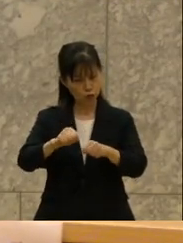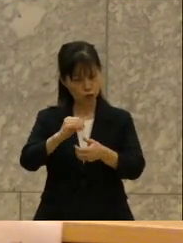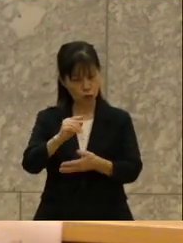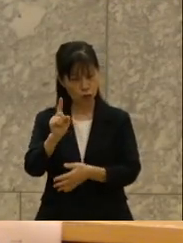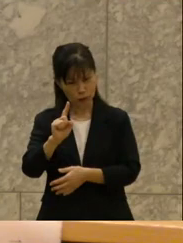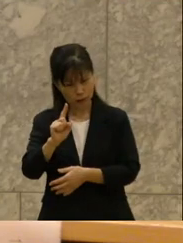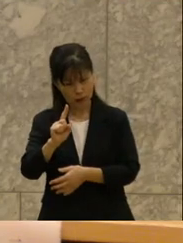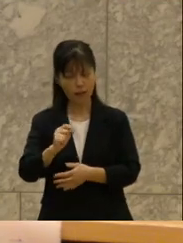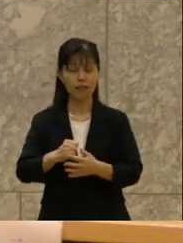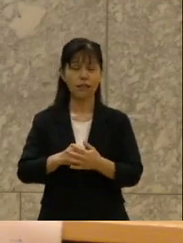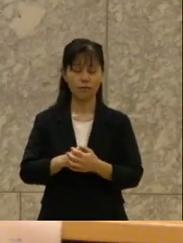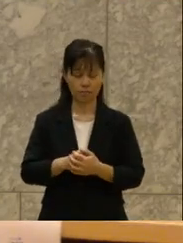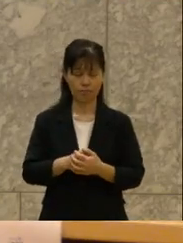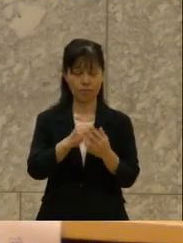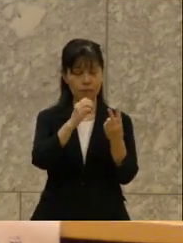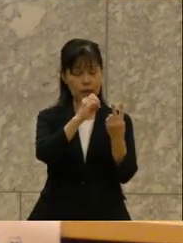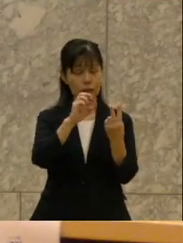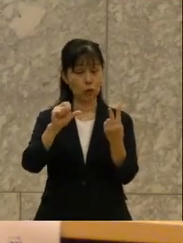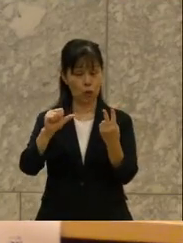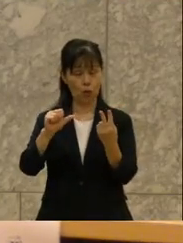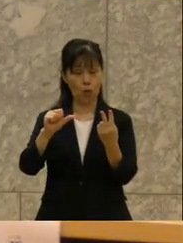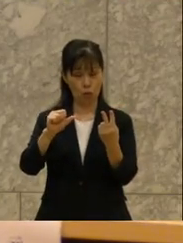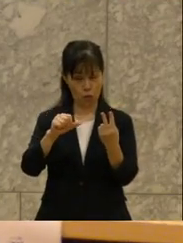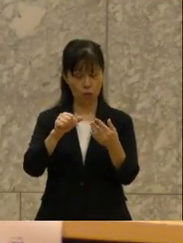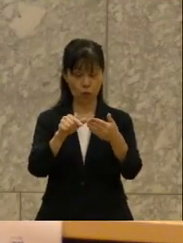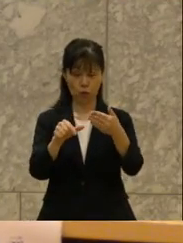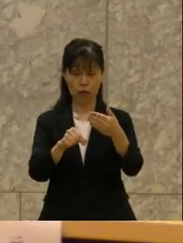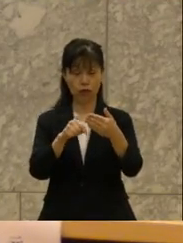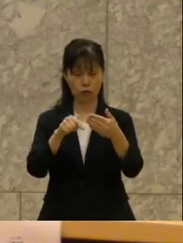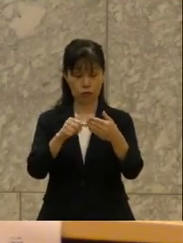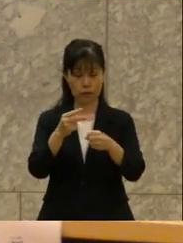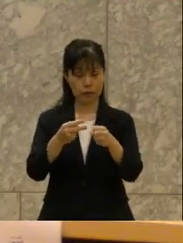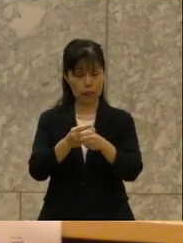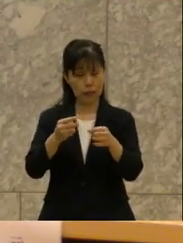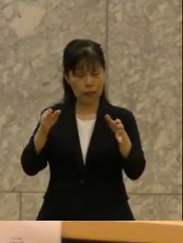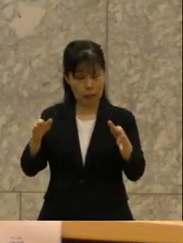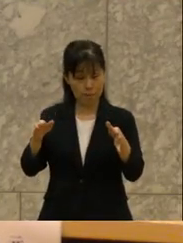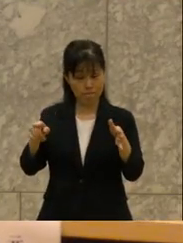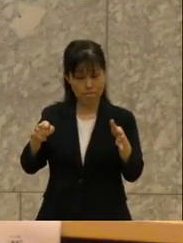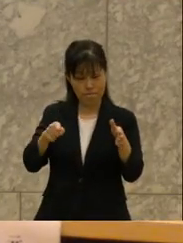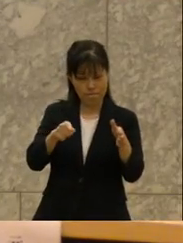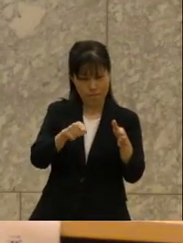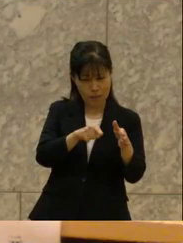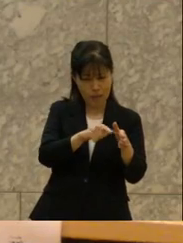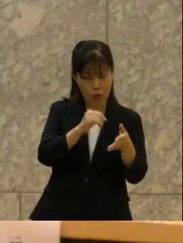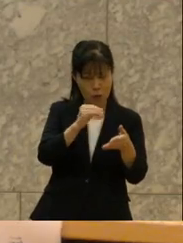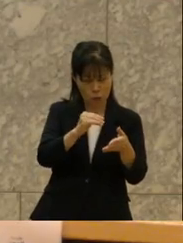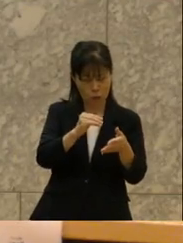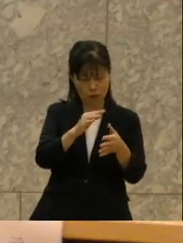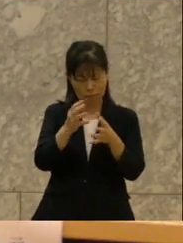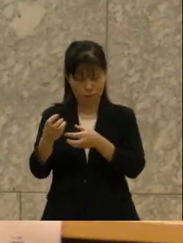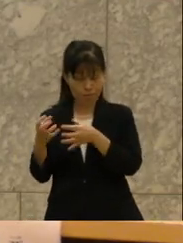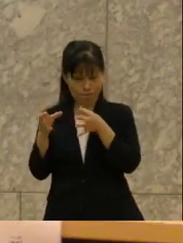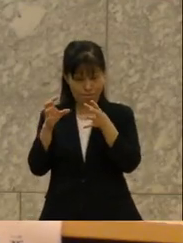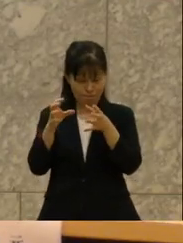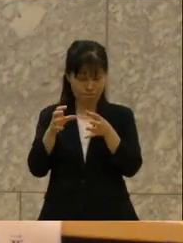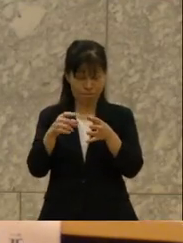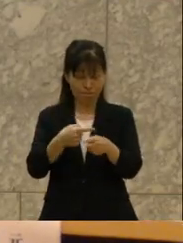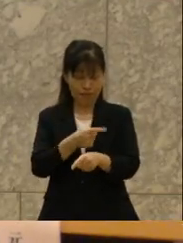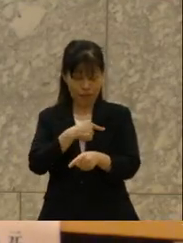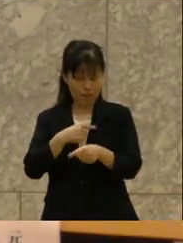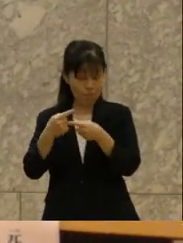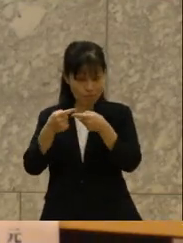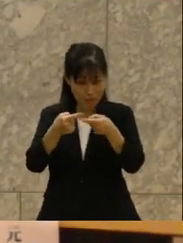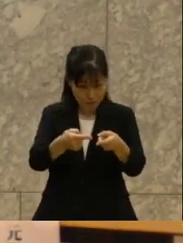当日が2025年の9月にはこれまでこの2年にやってきたことを全てつぎ込みますので